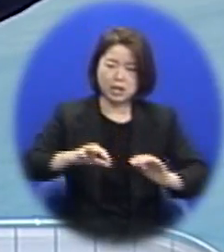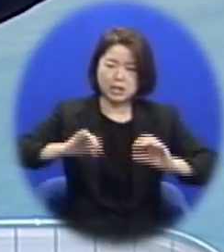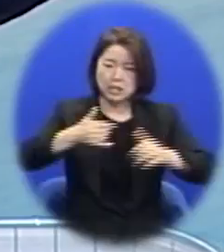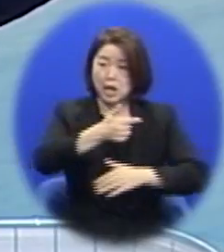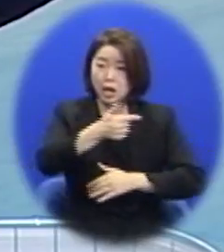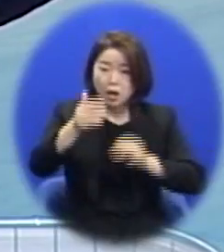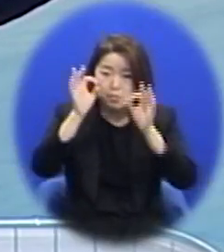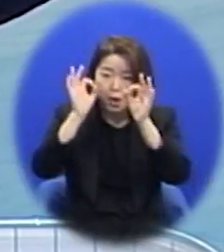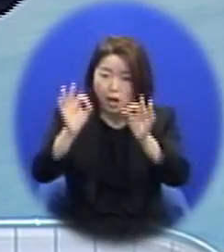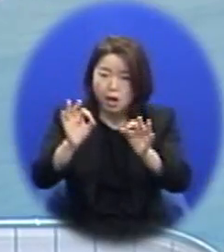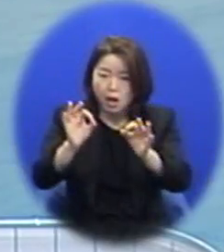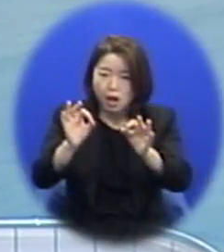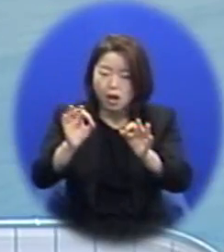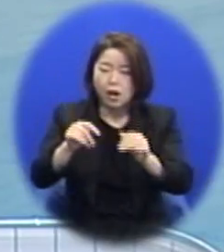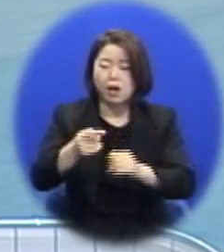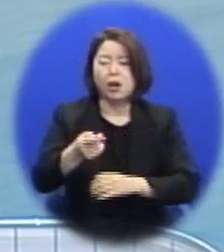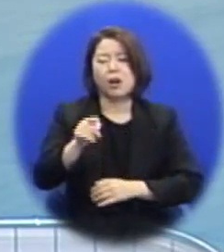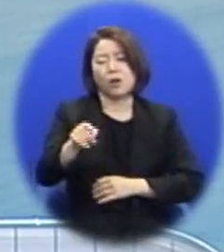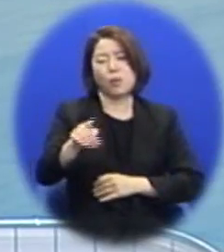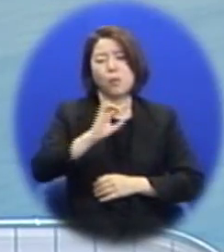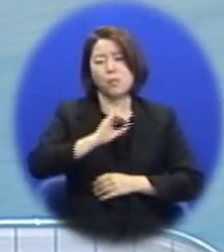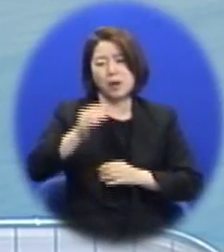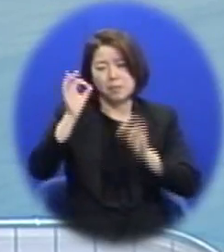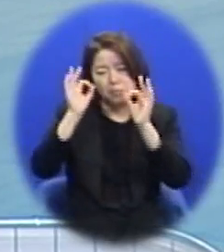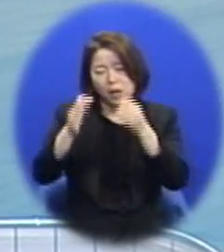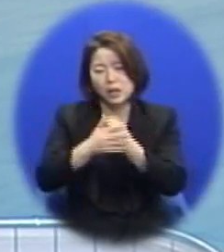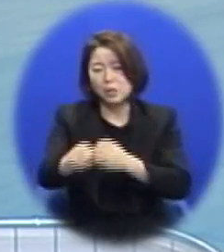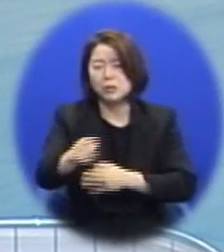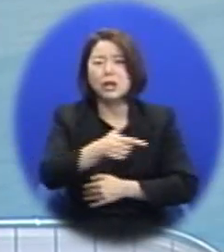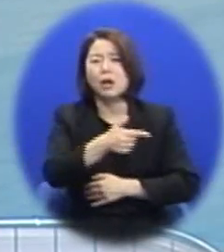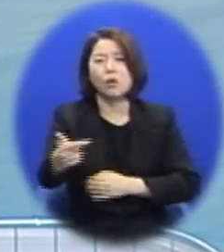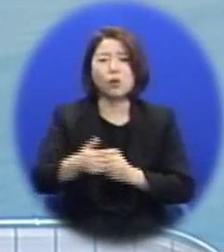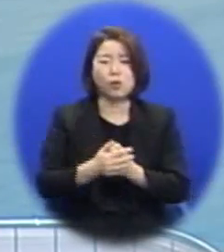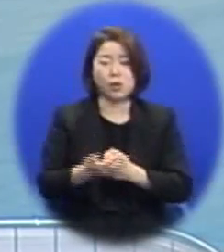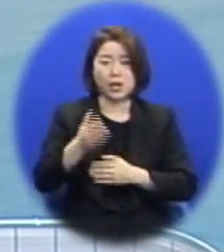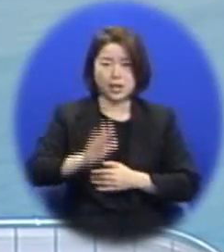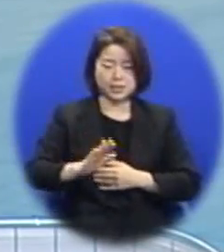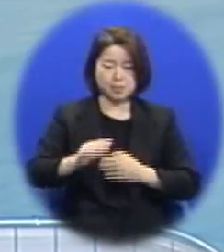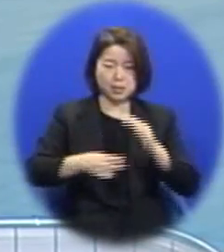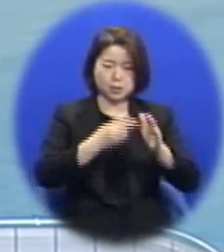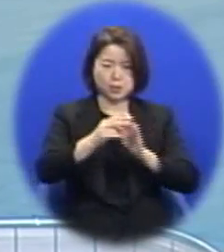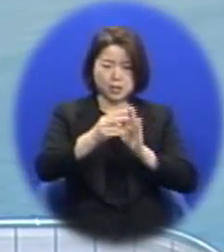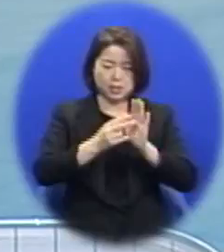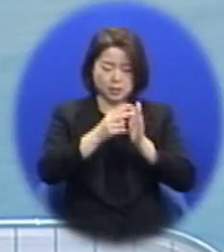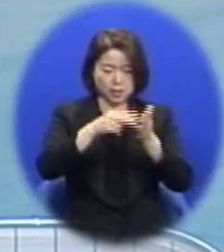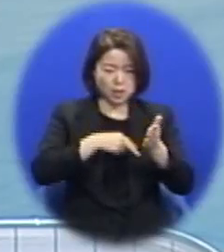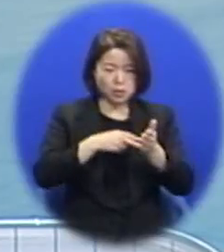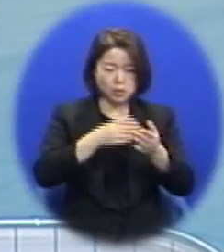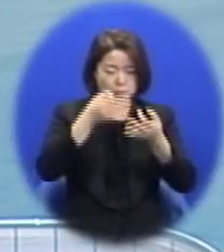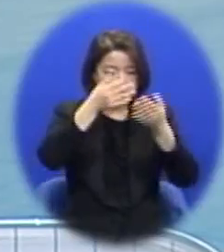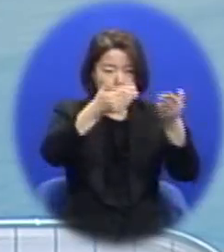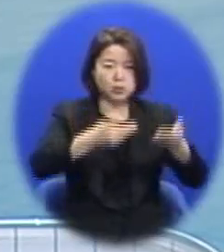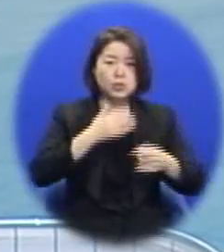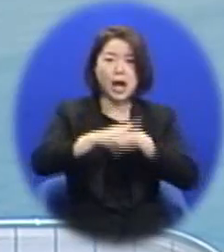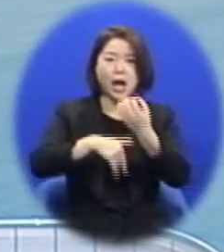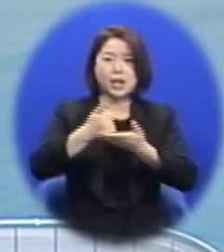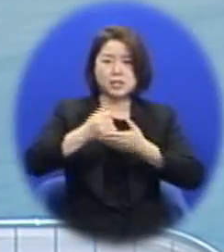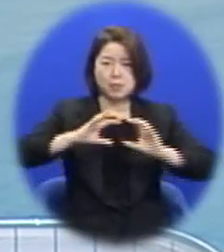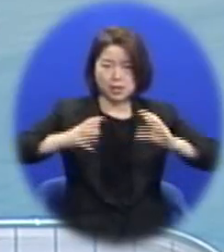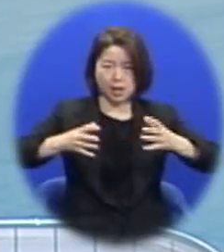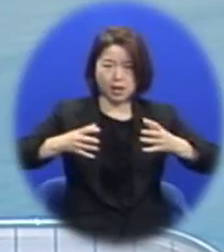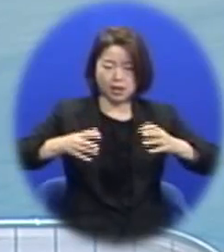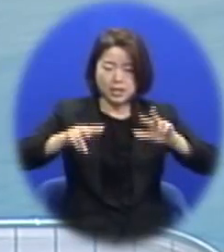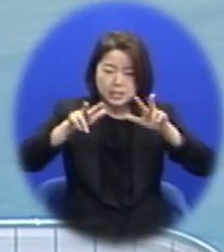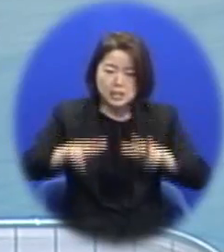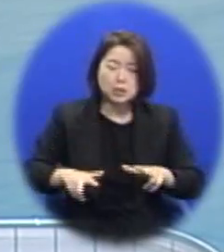보았기 때문이죠. 그런데 요한계시록에서 보여주는 그 놀라운 분위기, 하나님의 나라, 지금도 함께 계시는